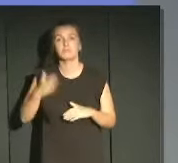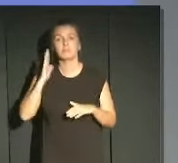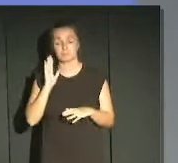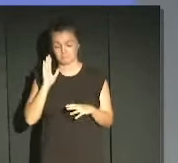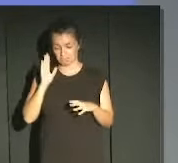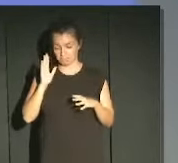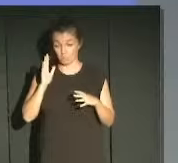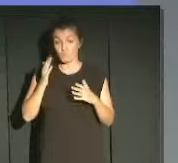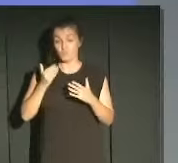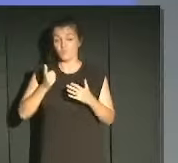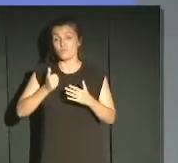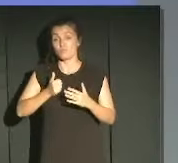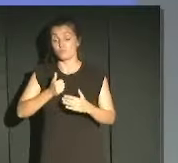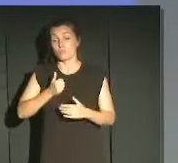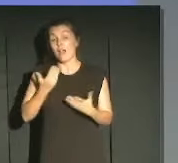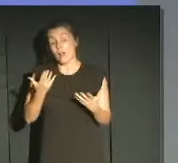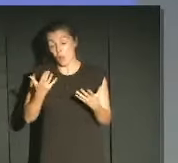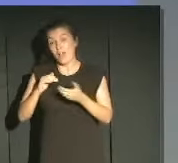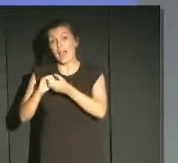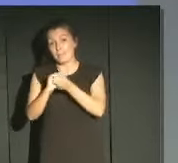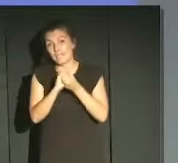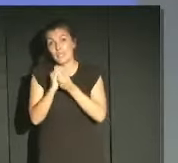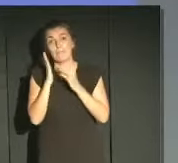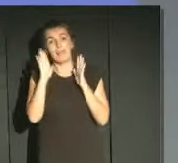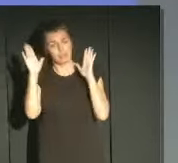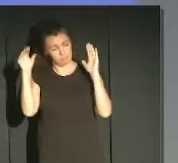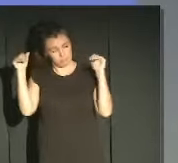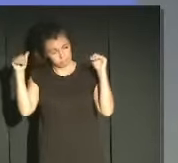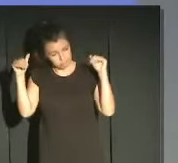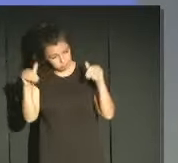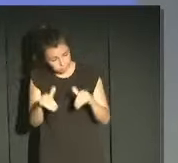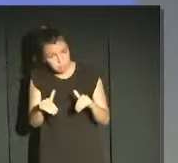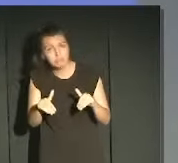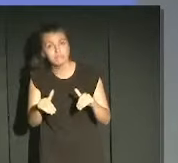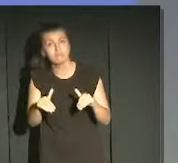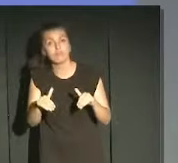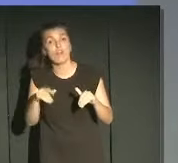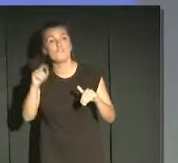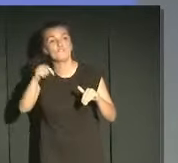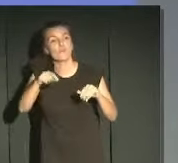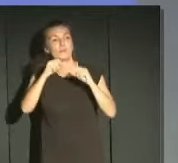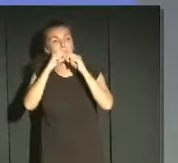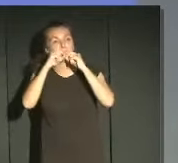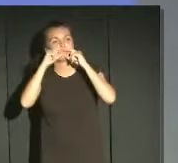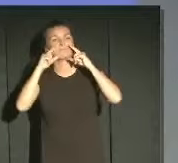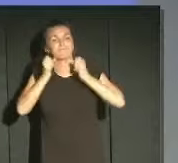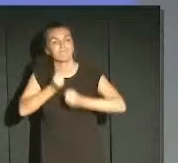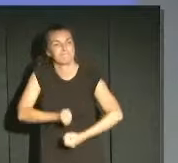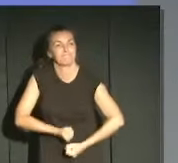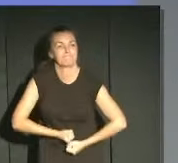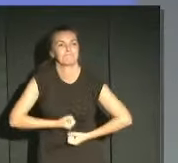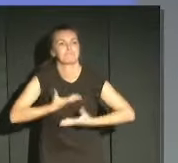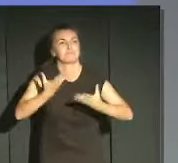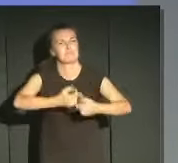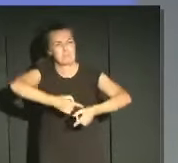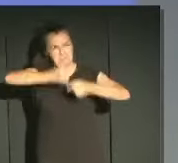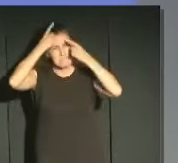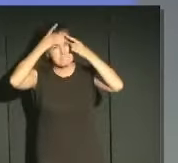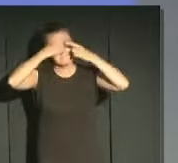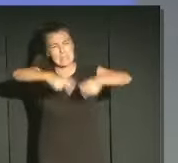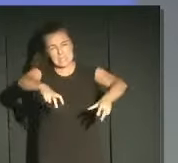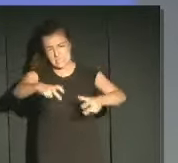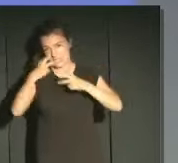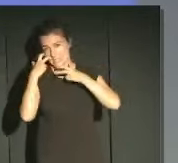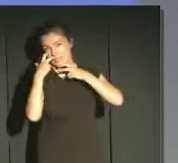désespoir alors les amis contre le désespoir utilisez votre bouche pour hurler votre désaccord mais